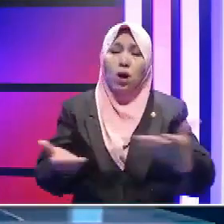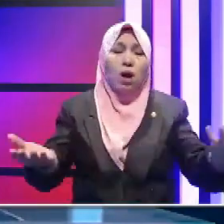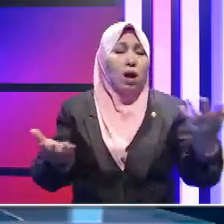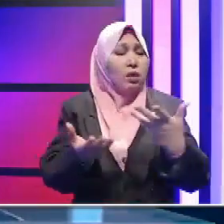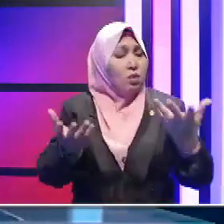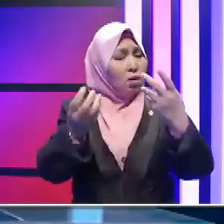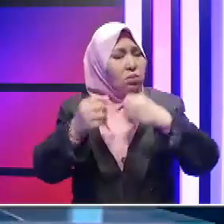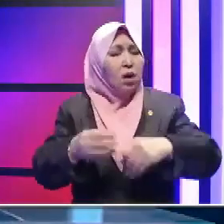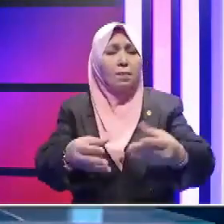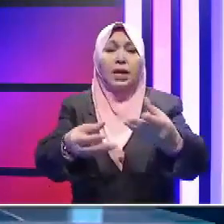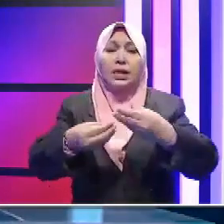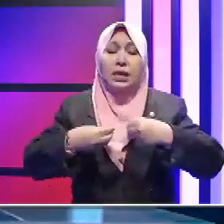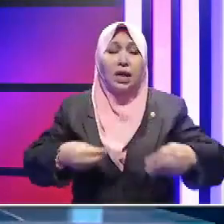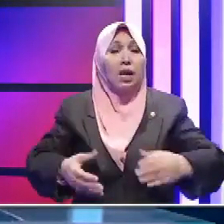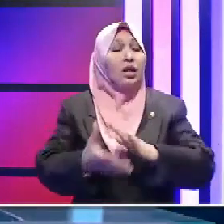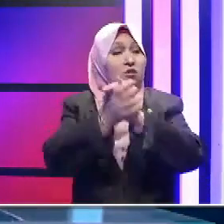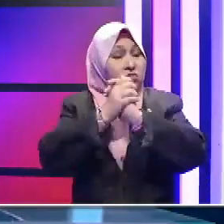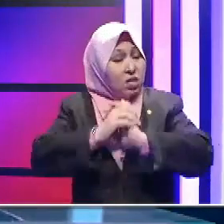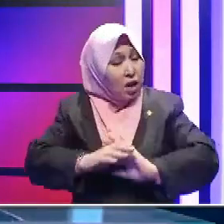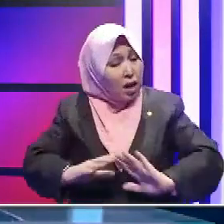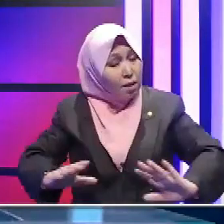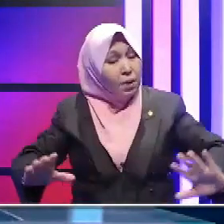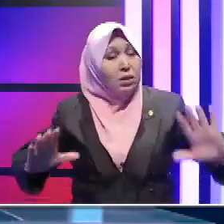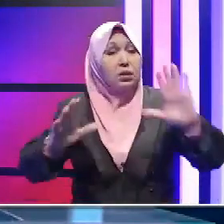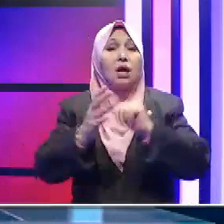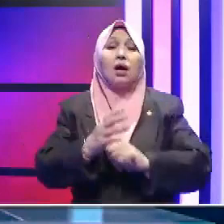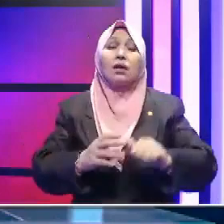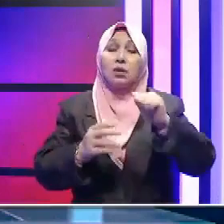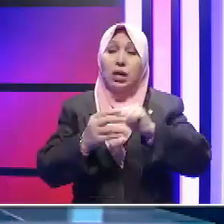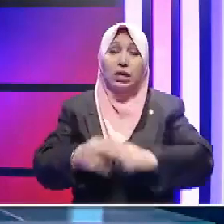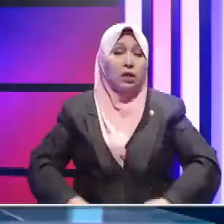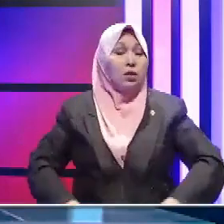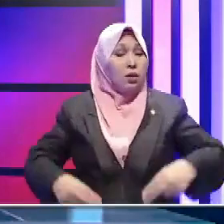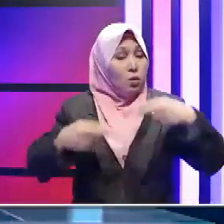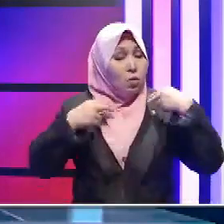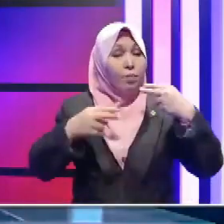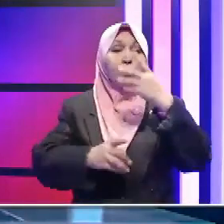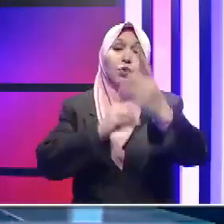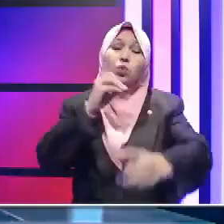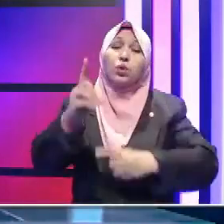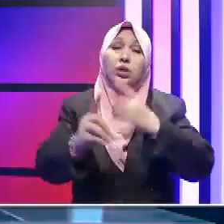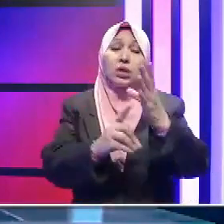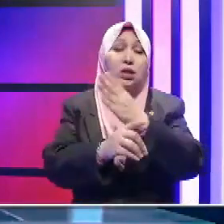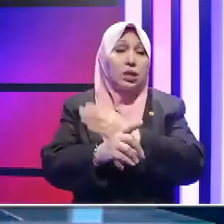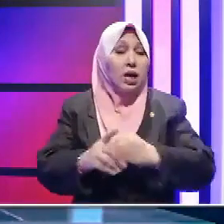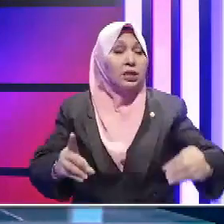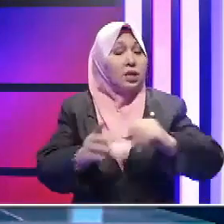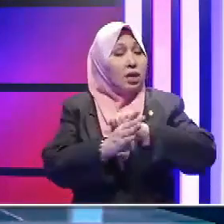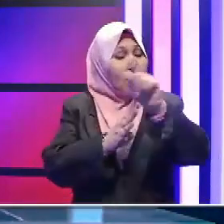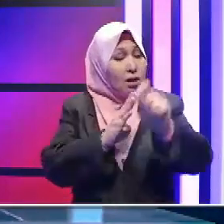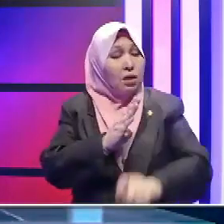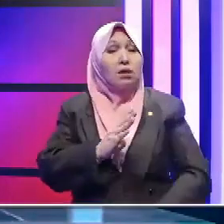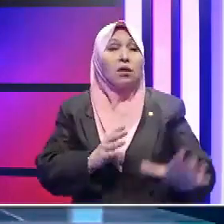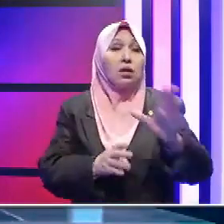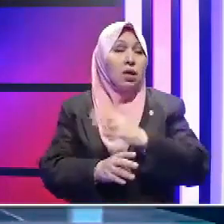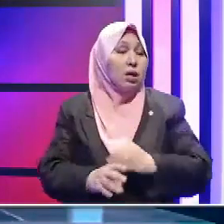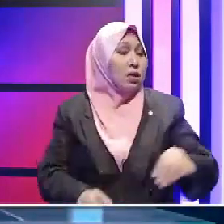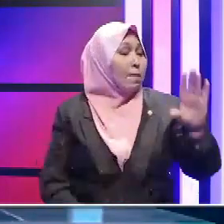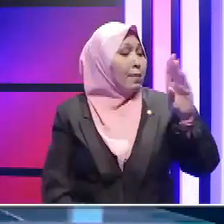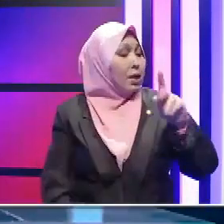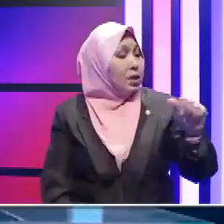Amina amrina Rosada Robbana Zidni Ilman warzuqni Fahma walau Joko lubina